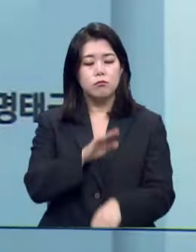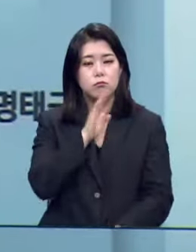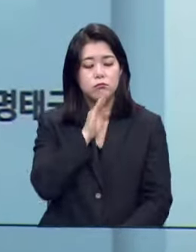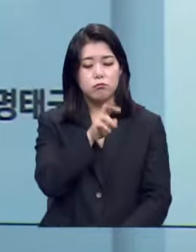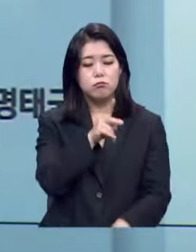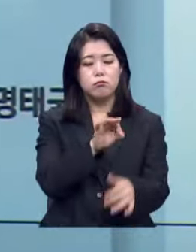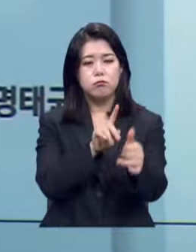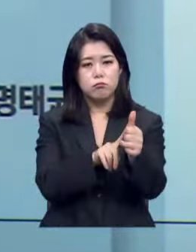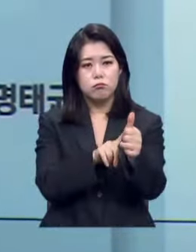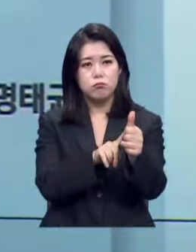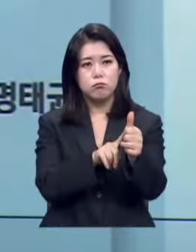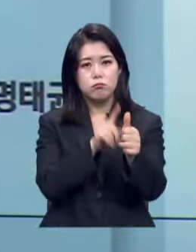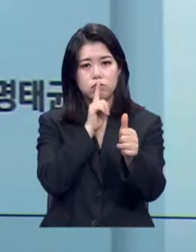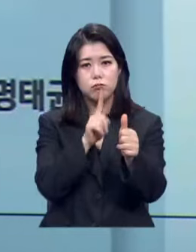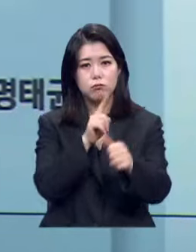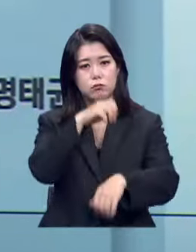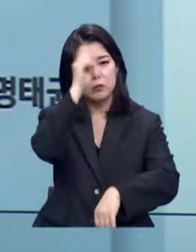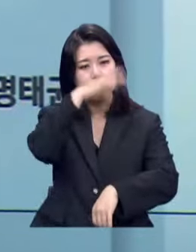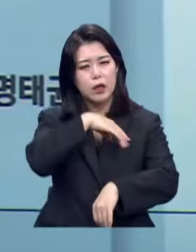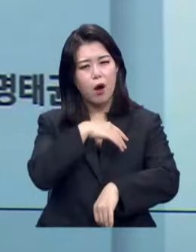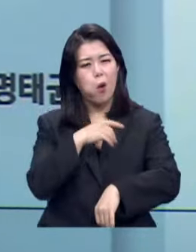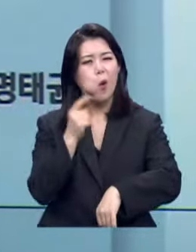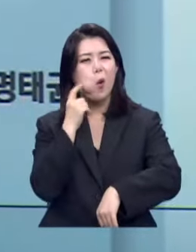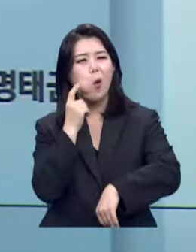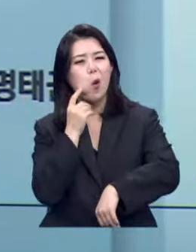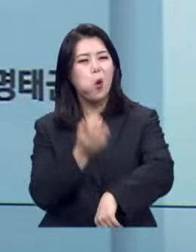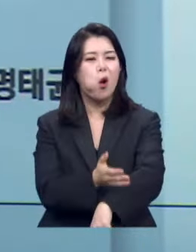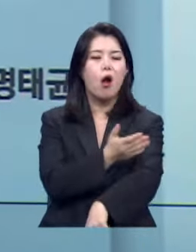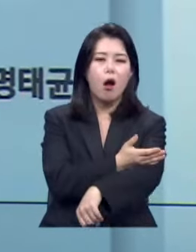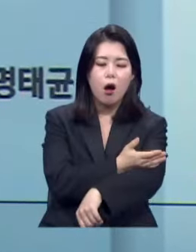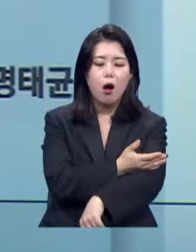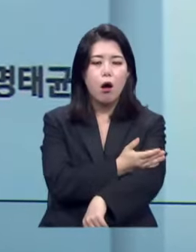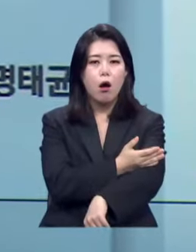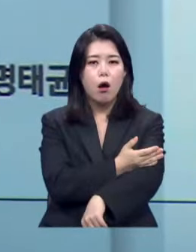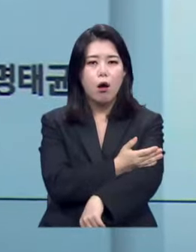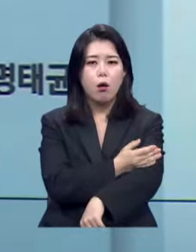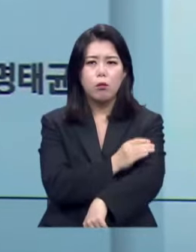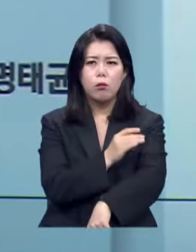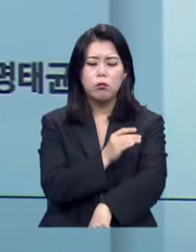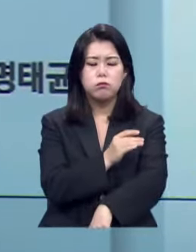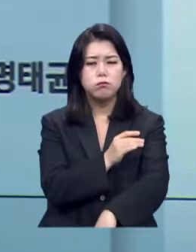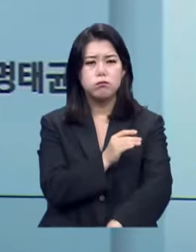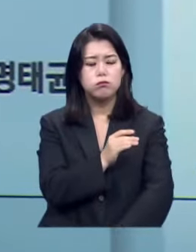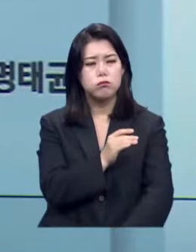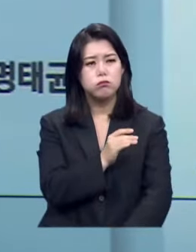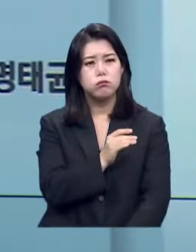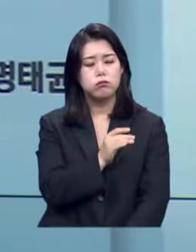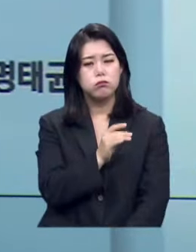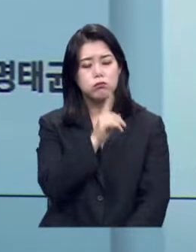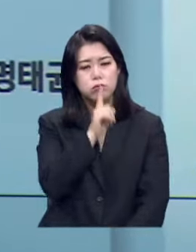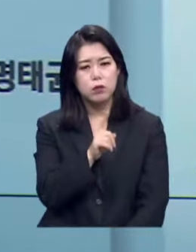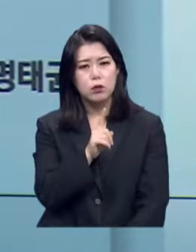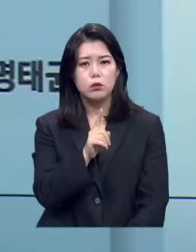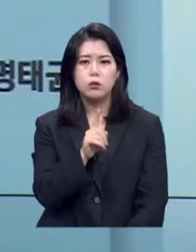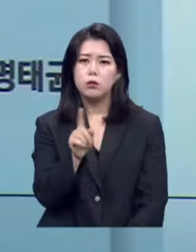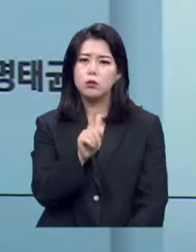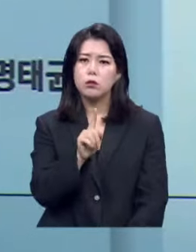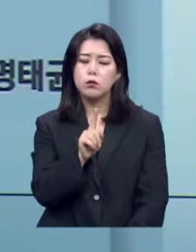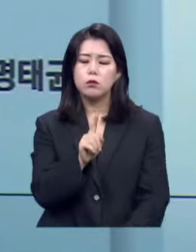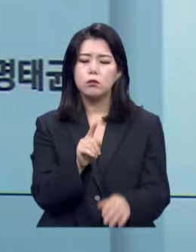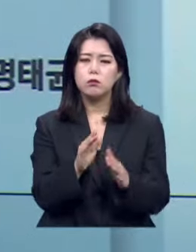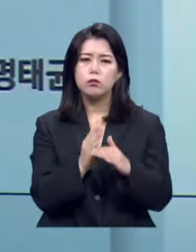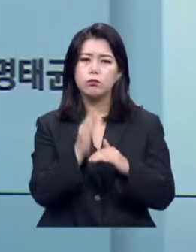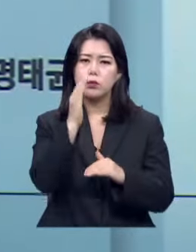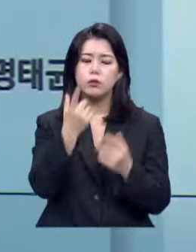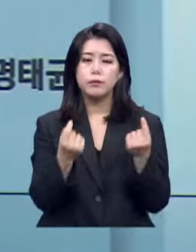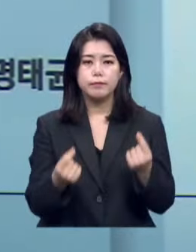명태 씨가 하는 말을 그냥 단순히 허풍쟁이의 뭐 하나의 그 허풍으로 치부할 수 있느냐에 대해서는 이제 좀 어느 정도 시기는 지난